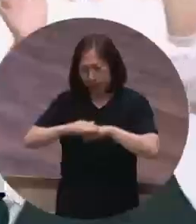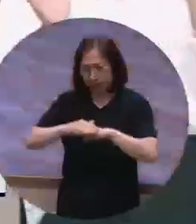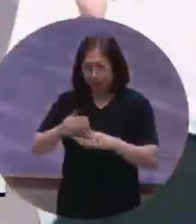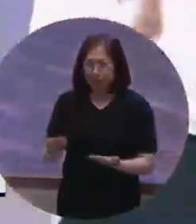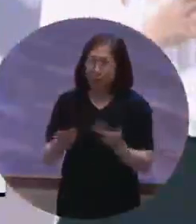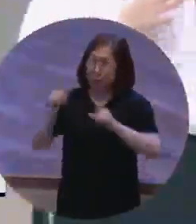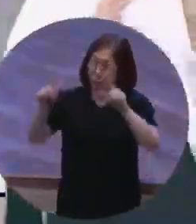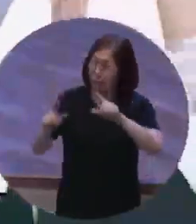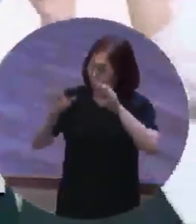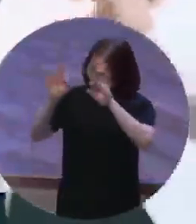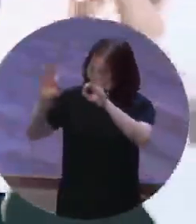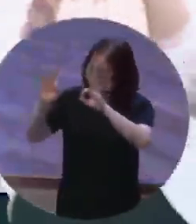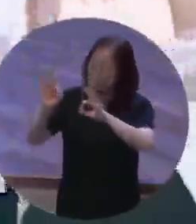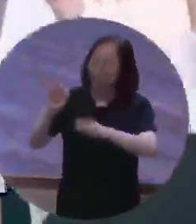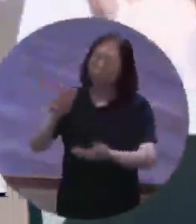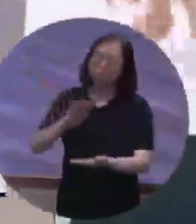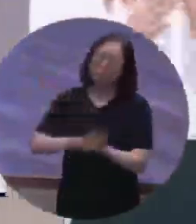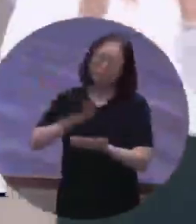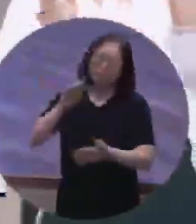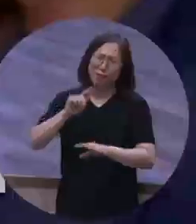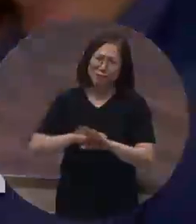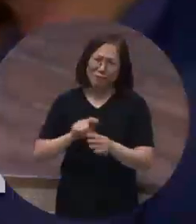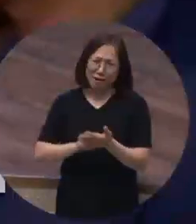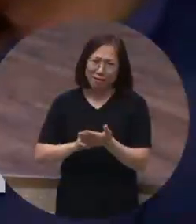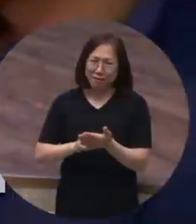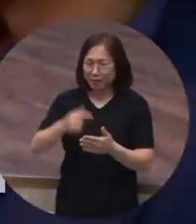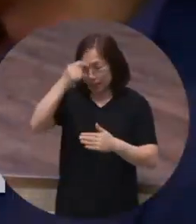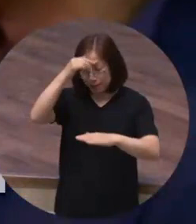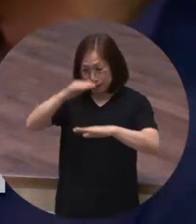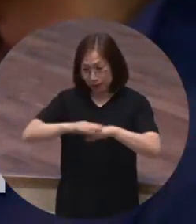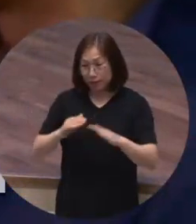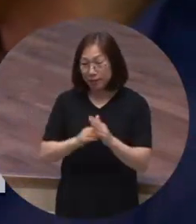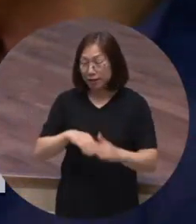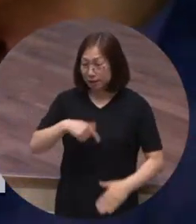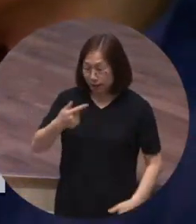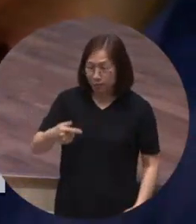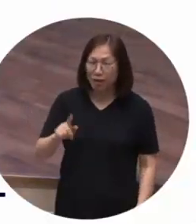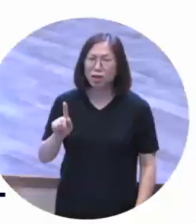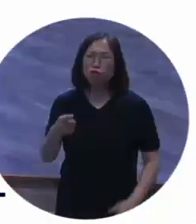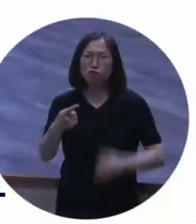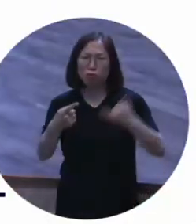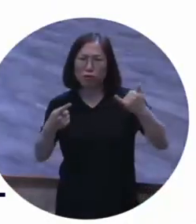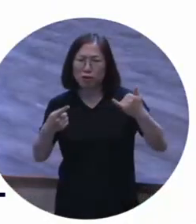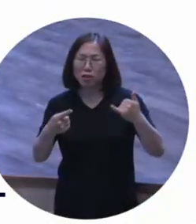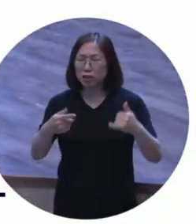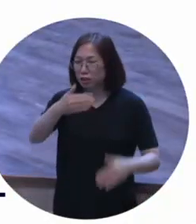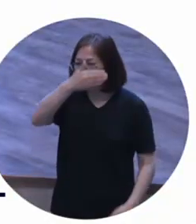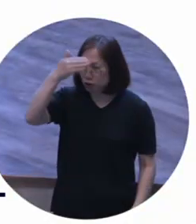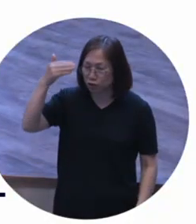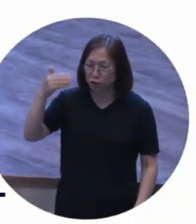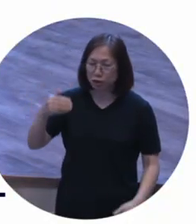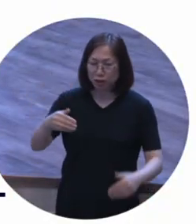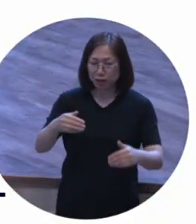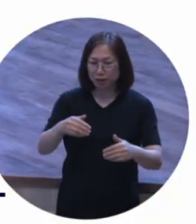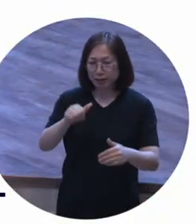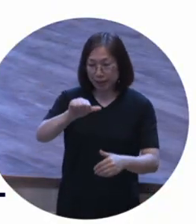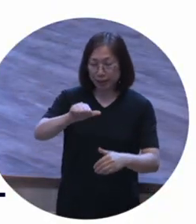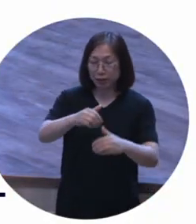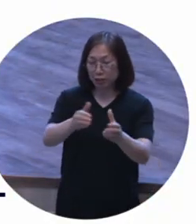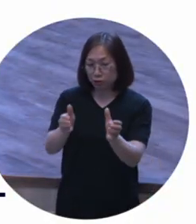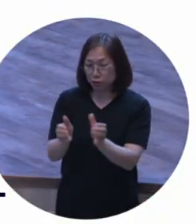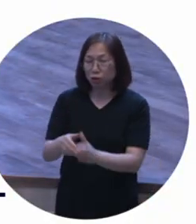뜨거워집니다. 이렇게 매 주일 예배 후에는 600명이 넘는 청년들이 5개국, 17개